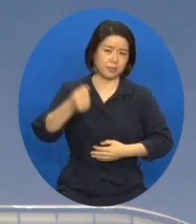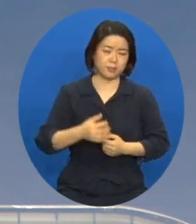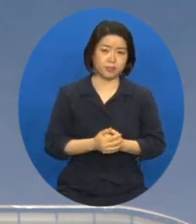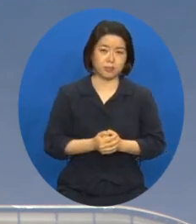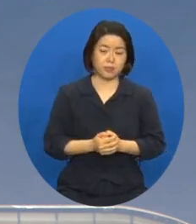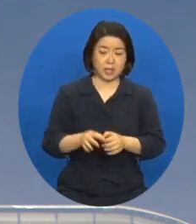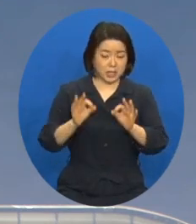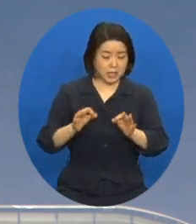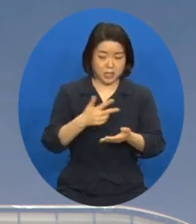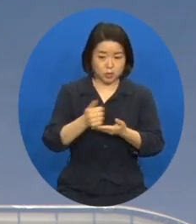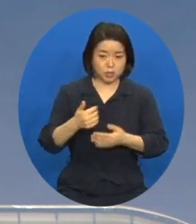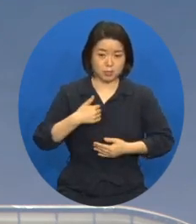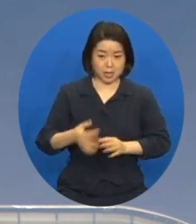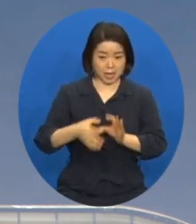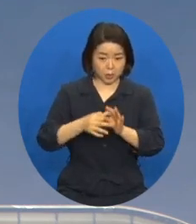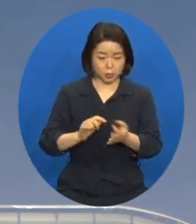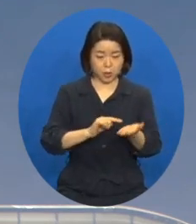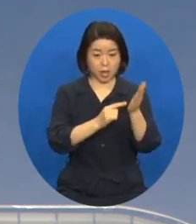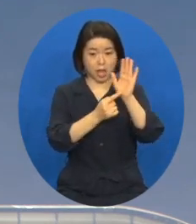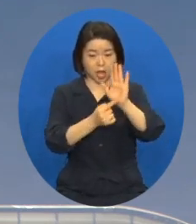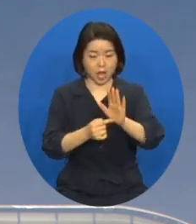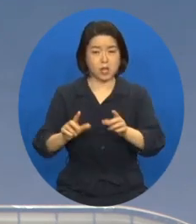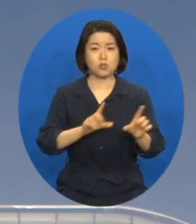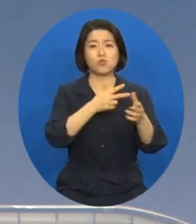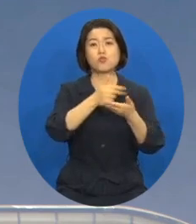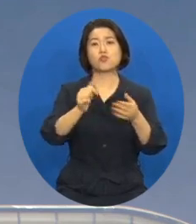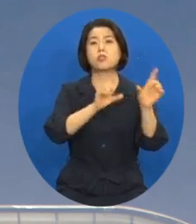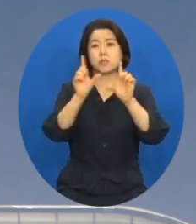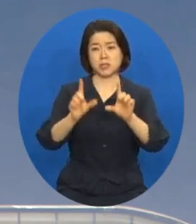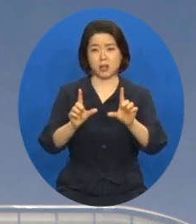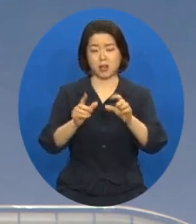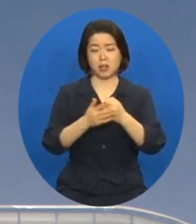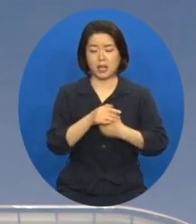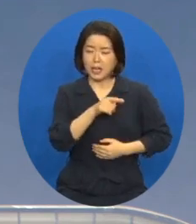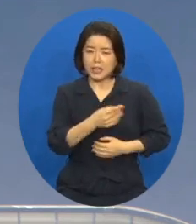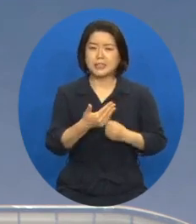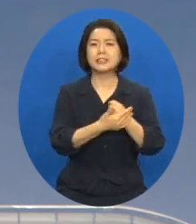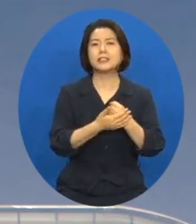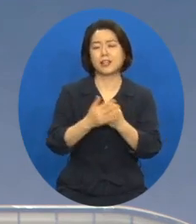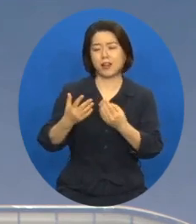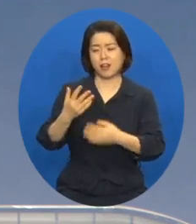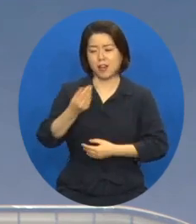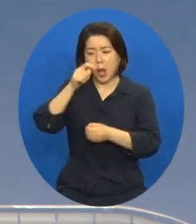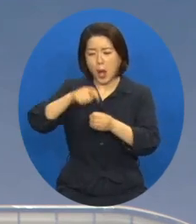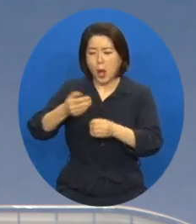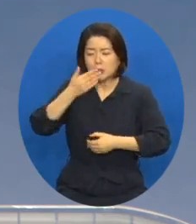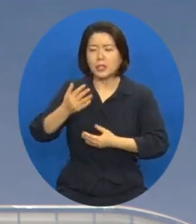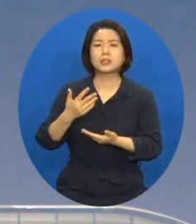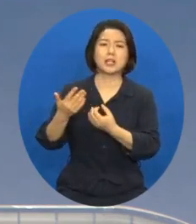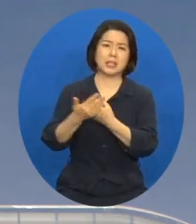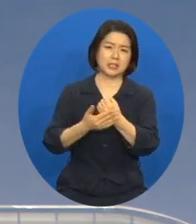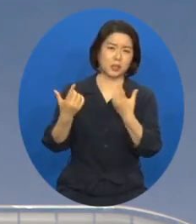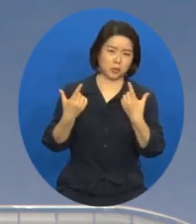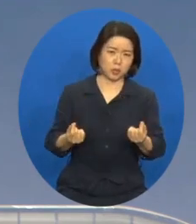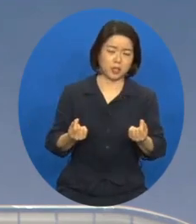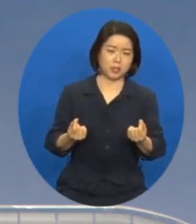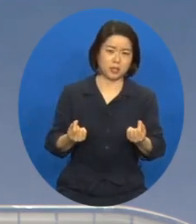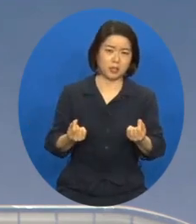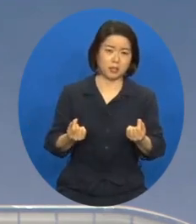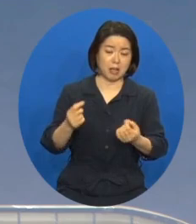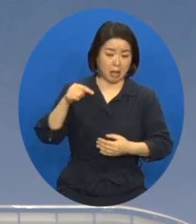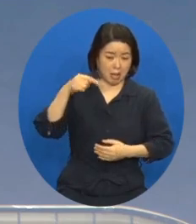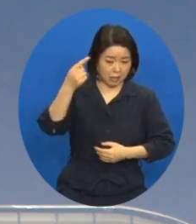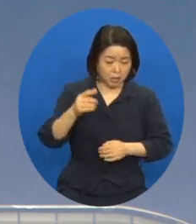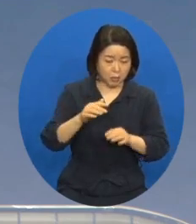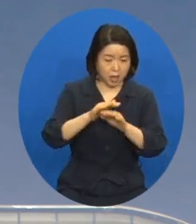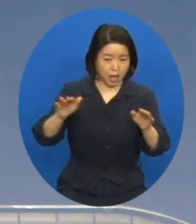이제는 주님이 나를 통해 사시는 거예요. 이 은혜가 성찬의 은혜예요. 그러면 해결 안 될 문제가